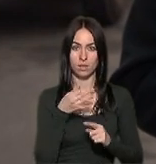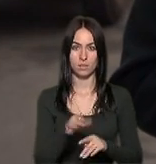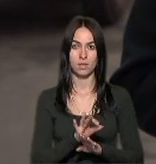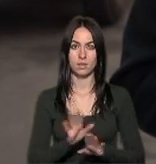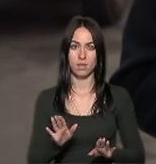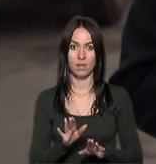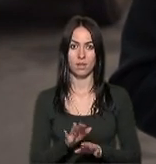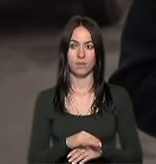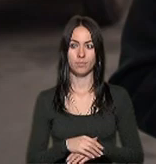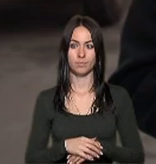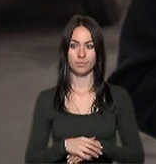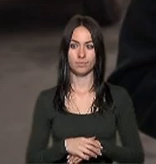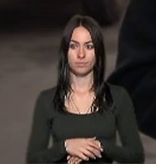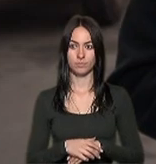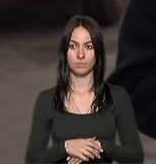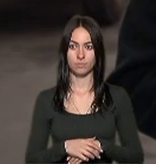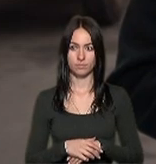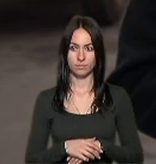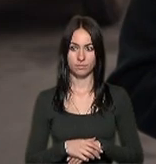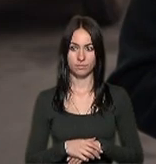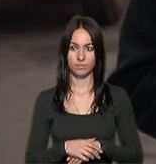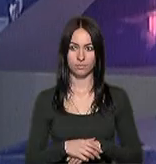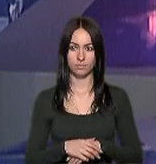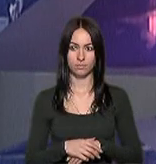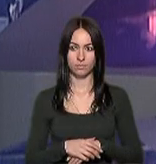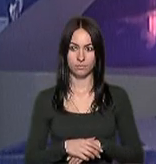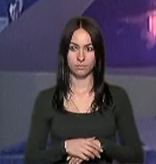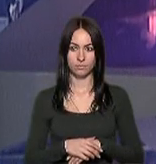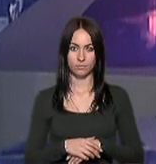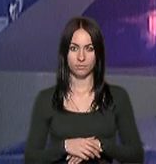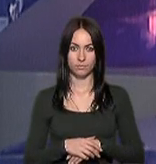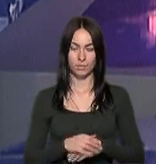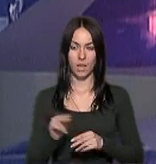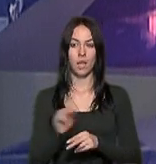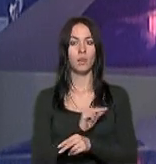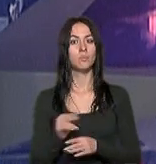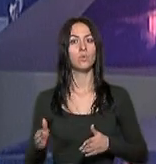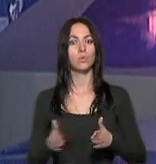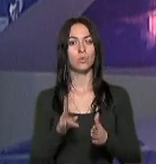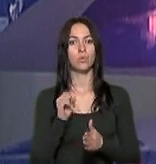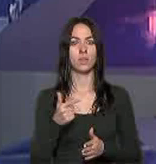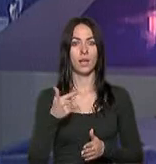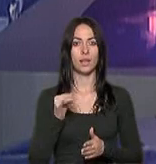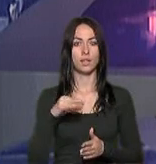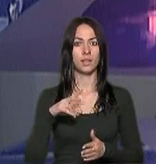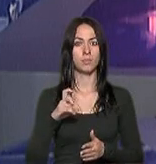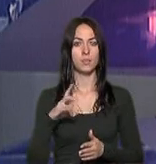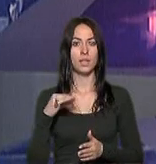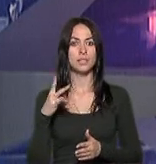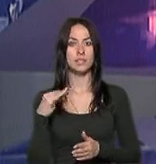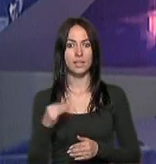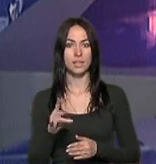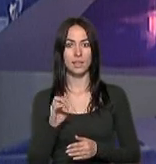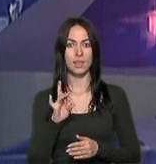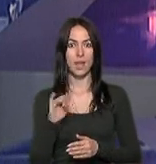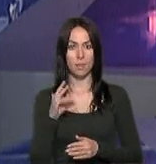Світлана Стеценко, Антон Калита. Новини на Суспільному. Харків. Ремонт дороги на гімназійній набережній продовжили на